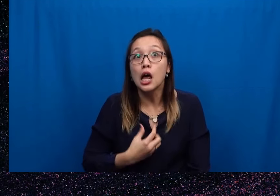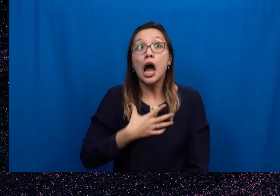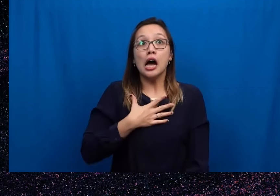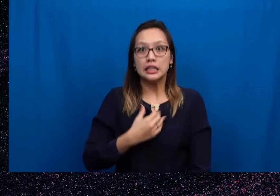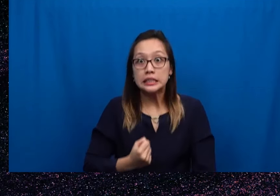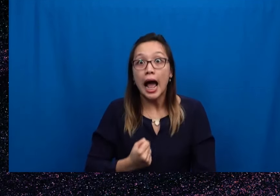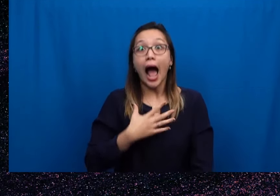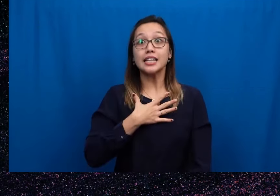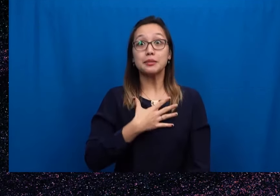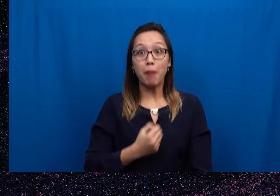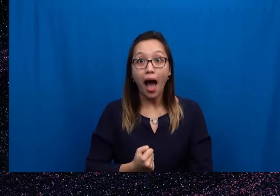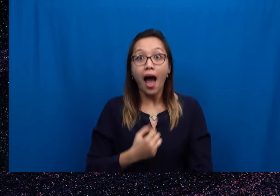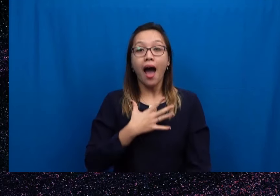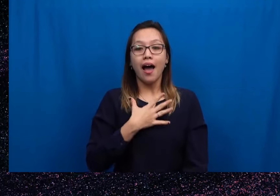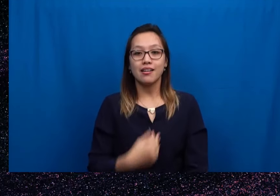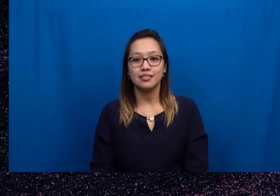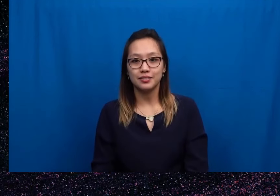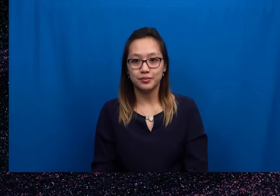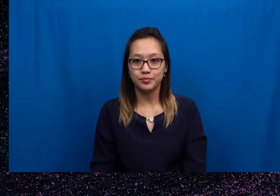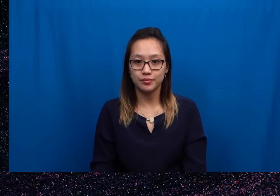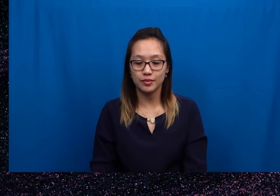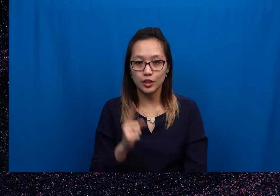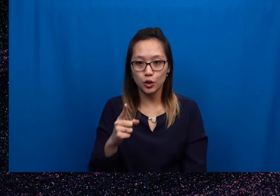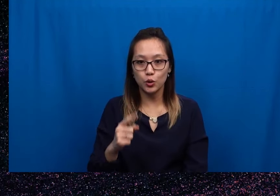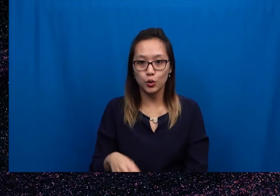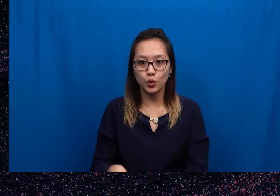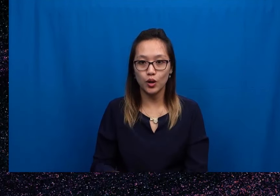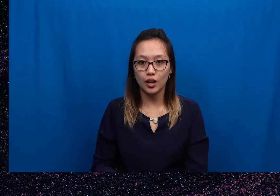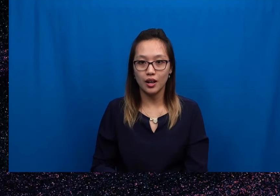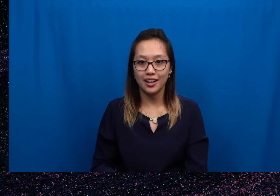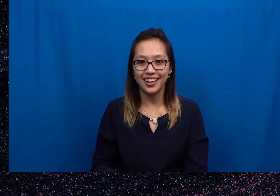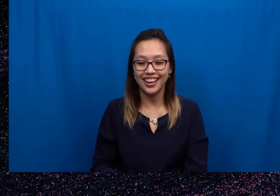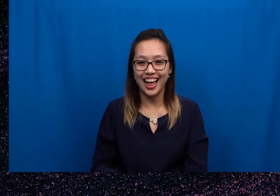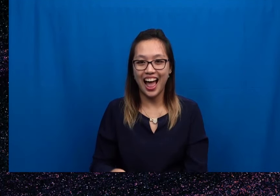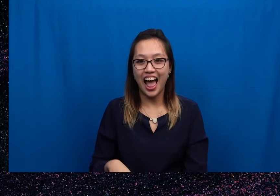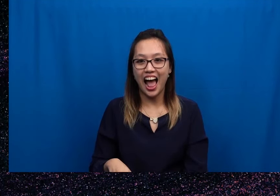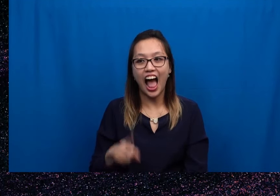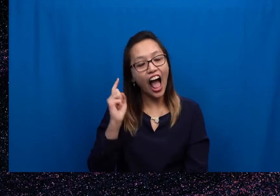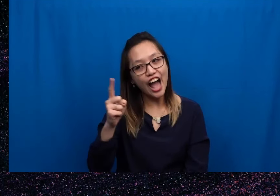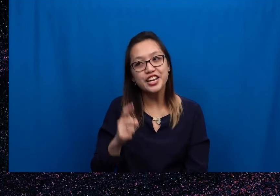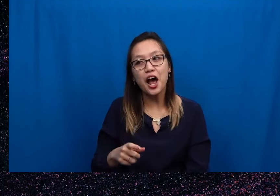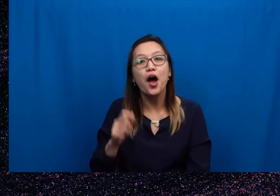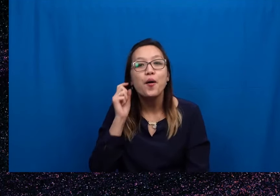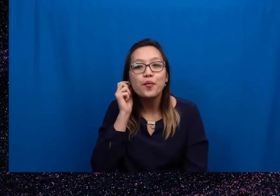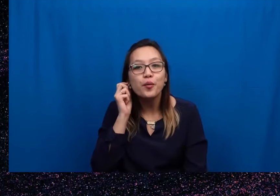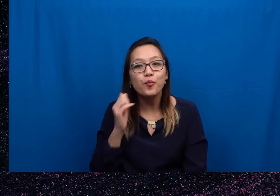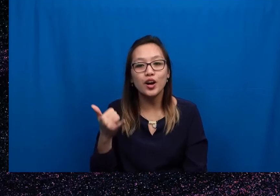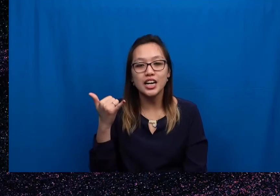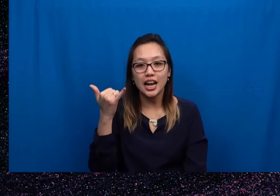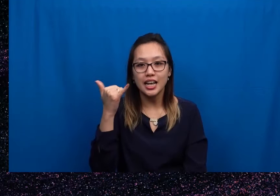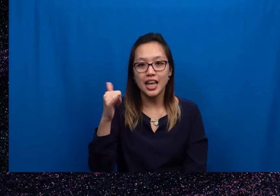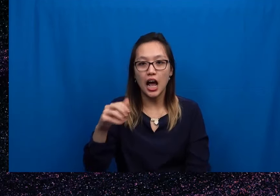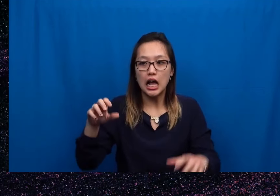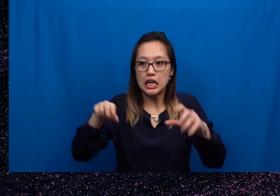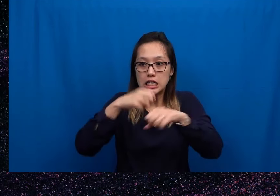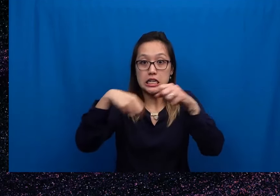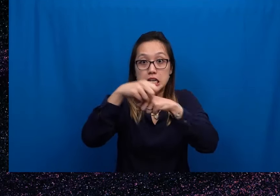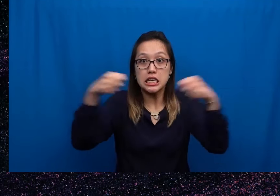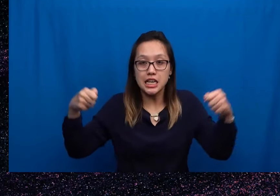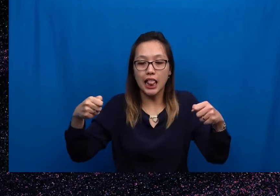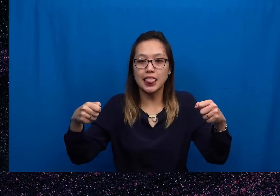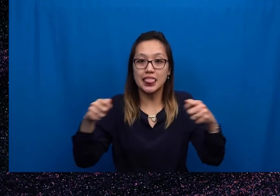ada gambarannya adalah seorang wanita yang kemudian diikat dengan tali lalu ditarik dari ujung kiri dan ujung kanannya sehingga